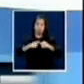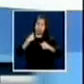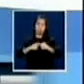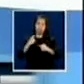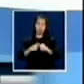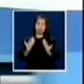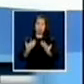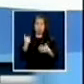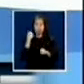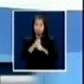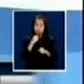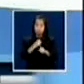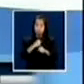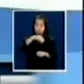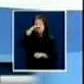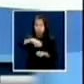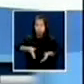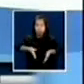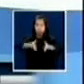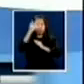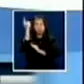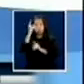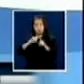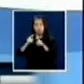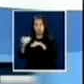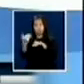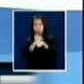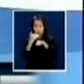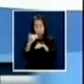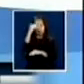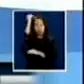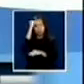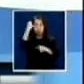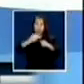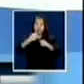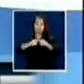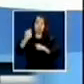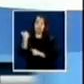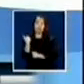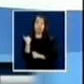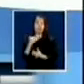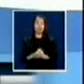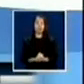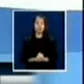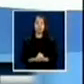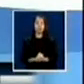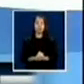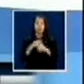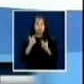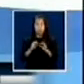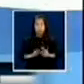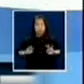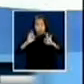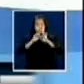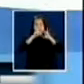ทั้งที่ทำงานอยู่ในบริเวณนั้นหรือต้องสัญจรไปมาผ่านบริเวณนั้นในยามปกติสิ่งที่รัฐบาลและ